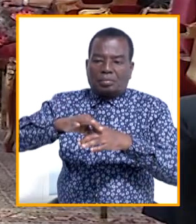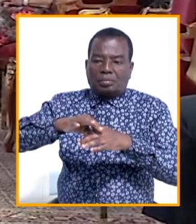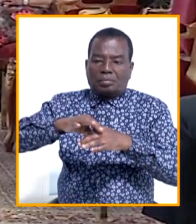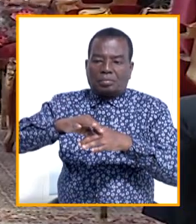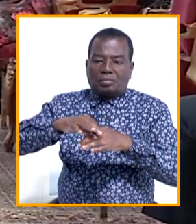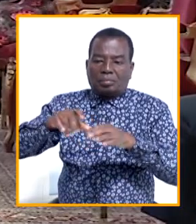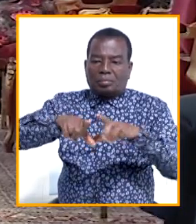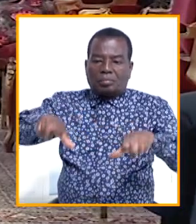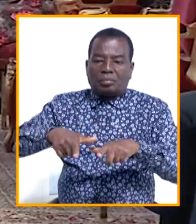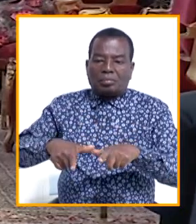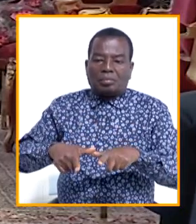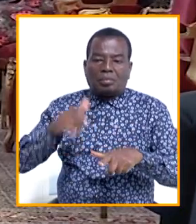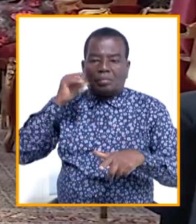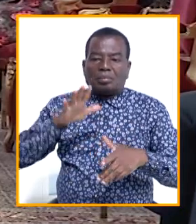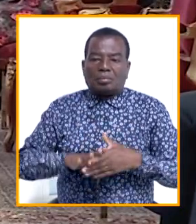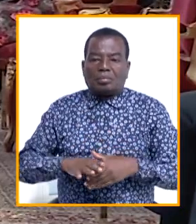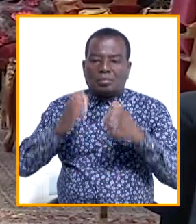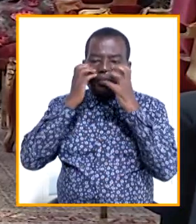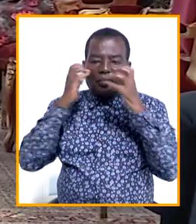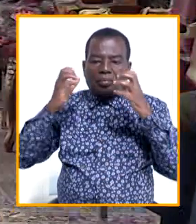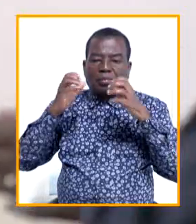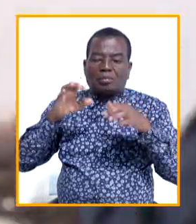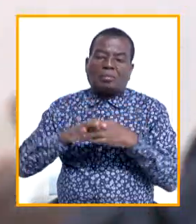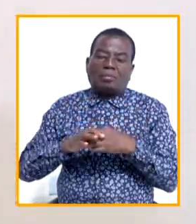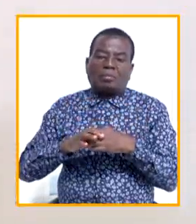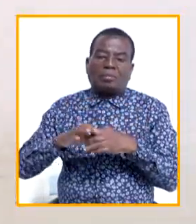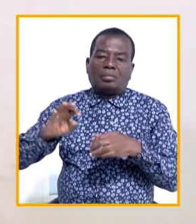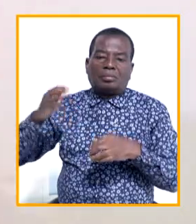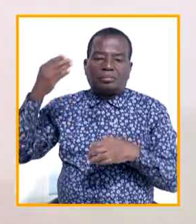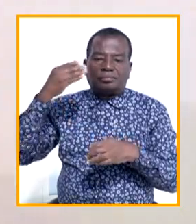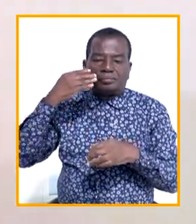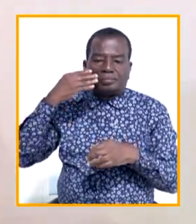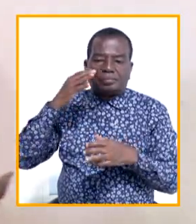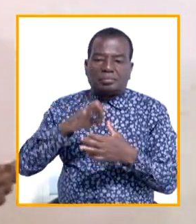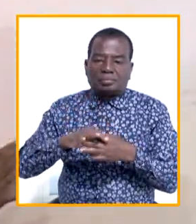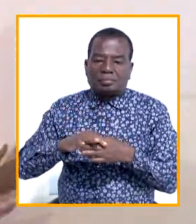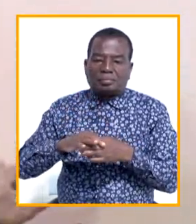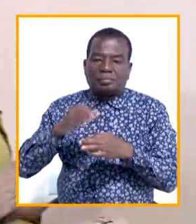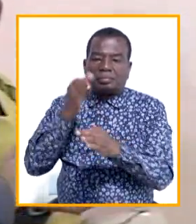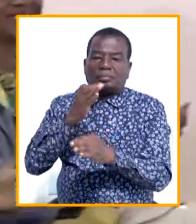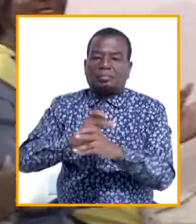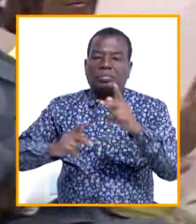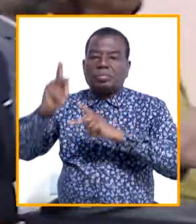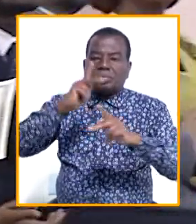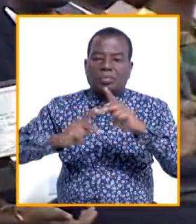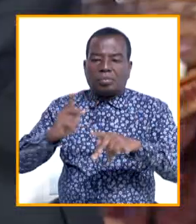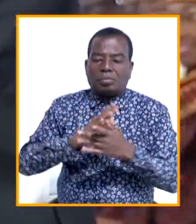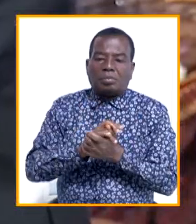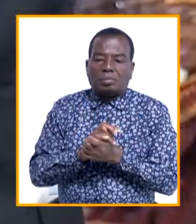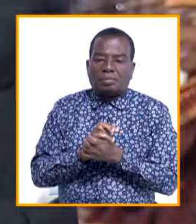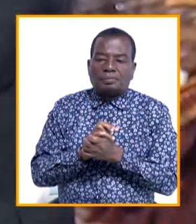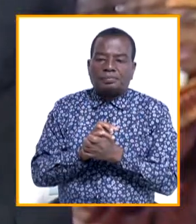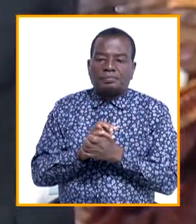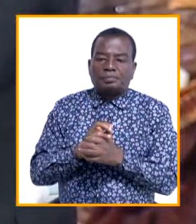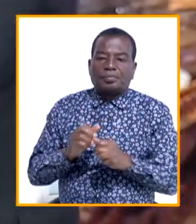Madame Anne désiré Ouloto c'est bien plus qu'une simple distinction pour Anne désiré ouoto